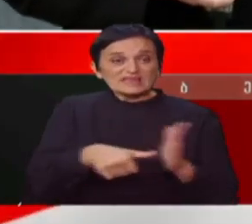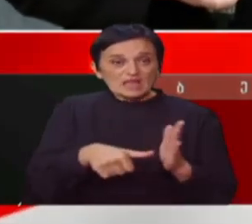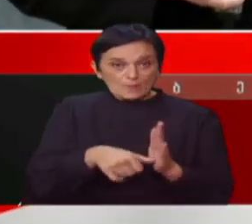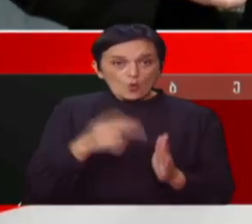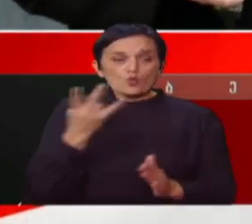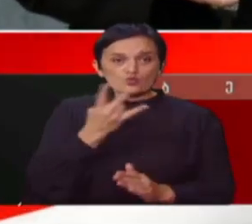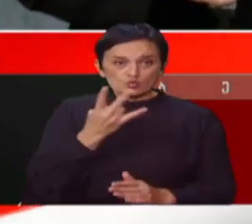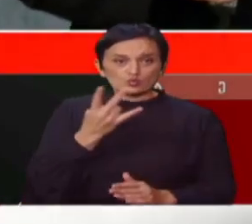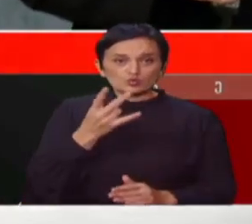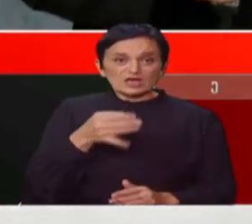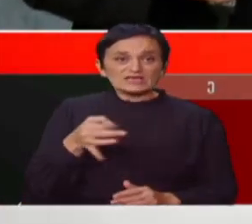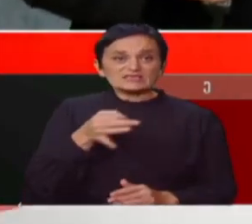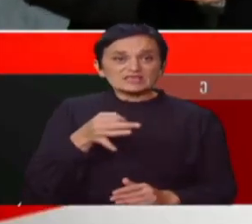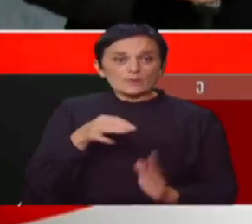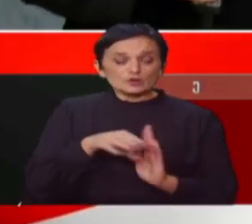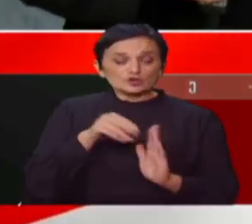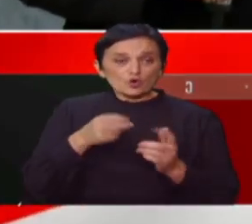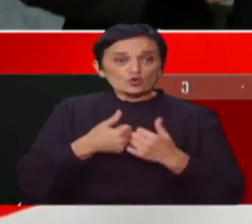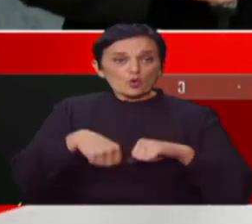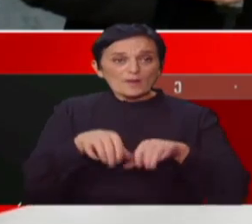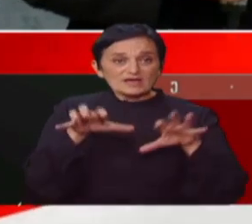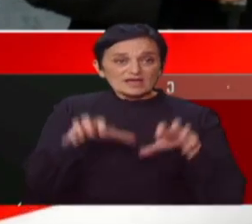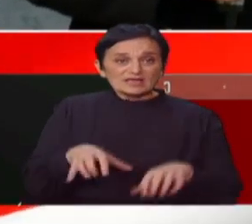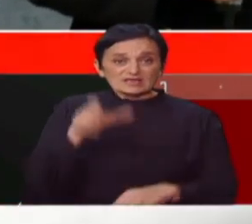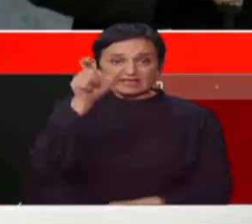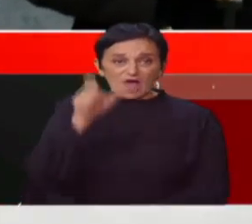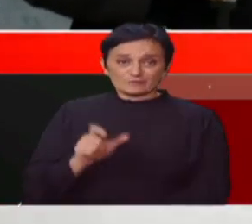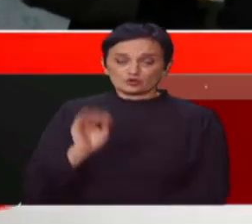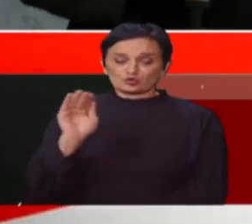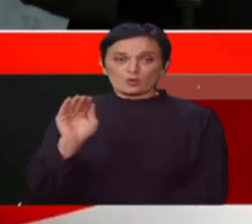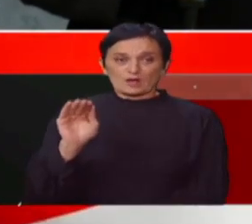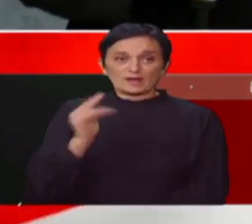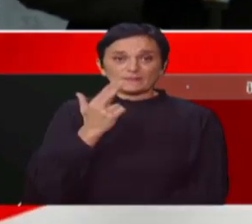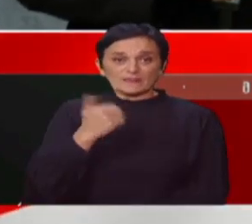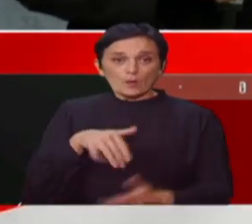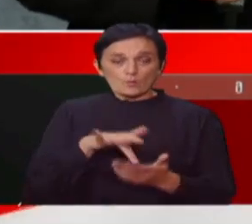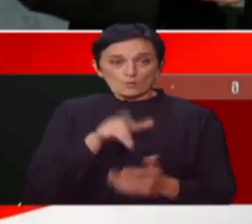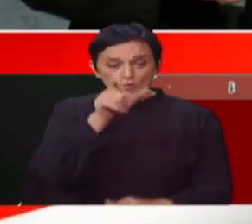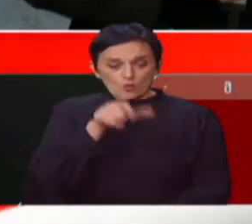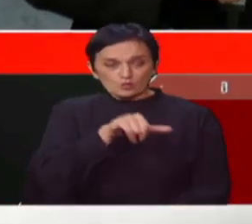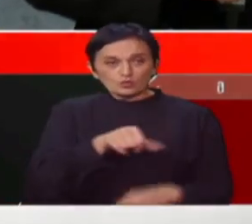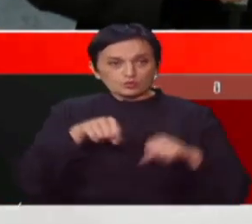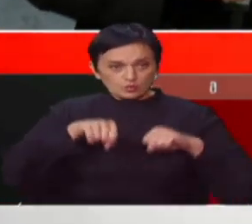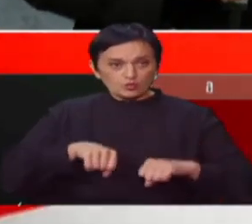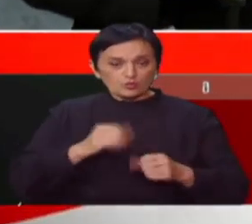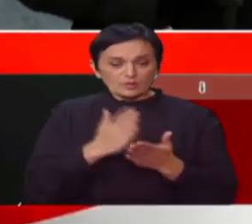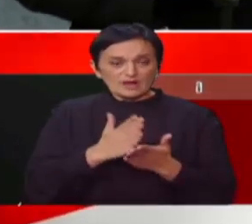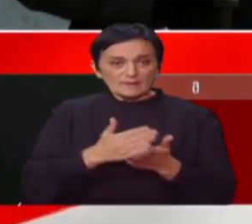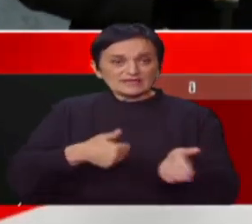უნდა მიმართოს საუბრო საარჩევნო კომისიის თავმჯდომარეს და მოქალაქეს აქვს უფლება